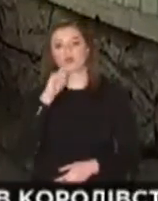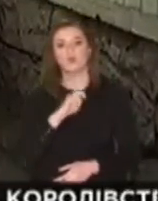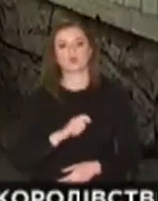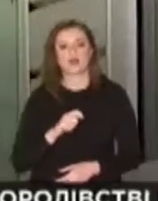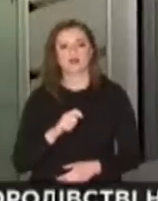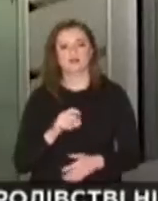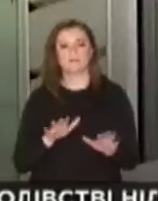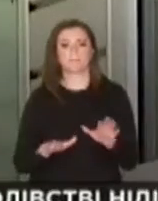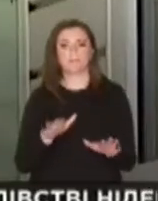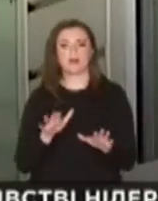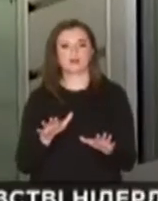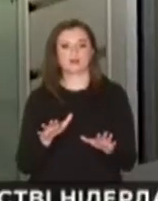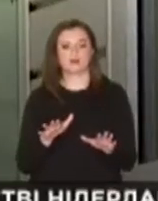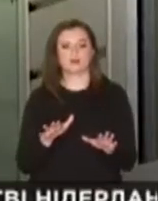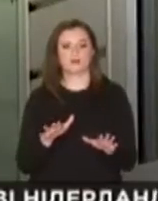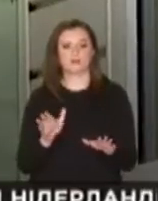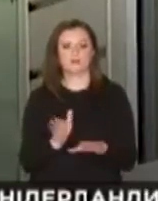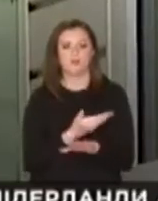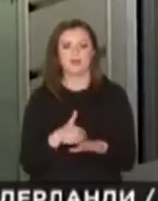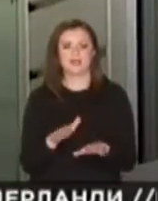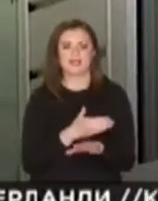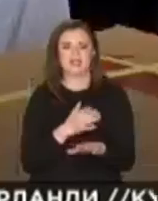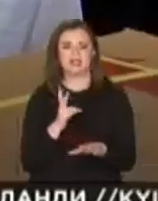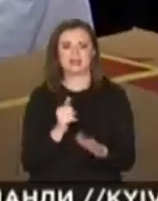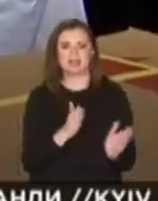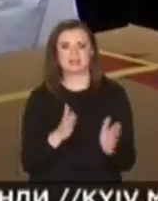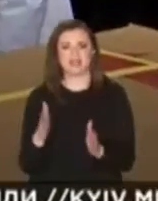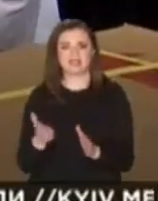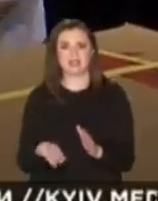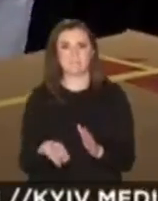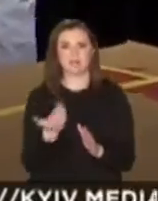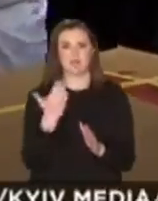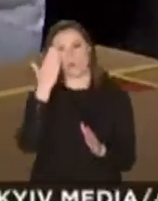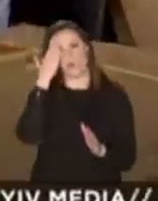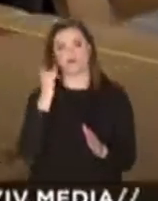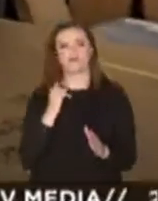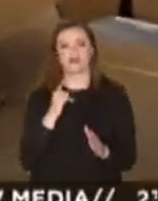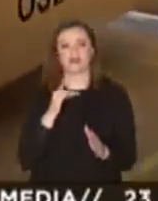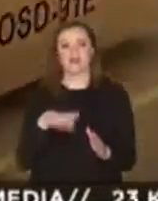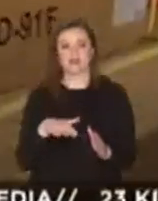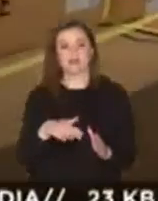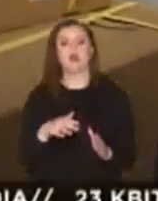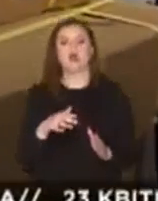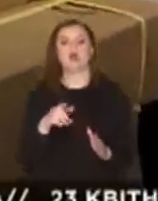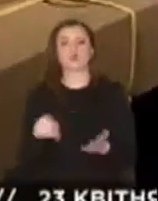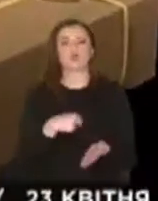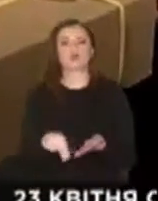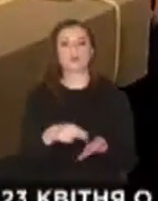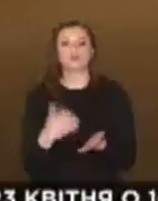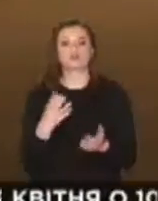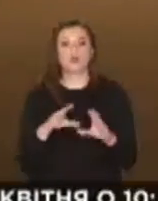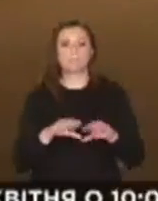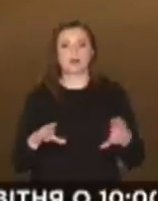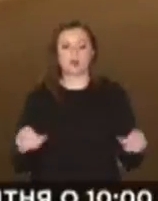Меблі поділені на секції для підйому голови і кінцівок, мають електропривід, мотор та коліщатка. До них докупили ще й